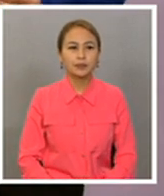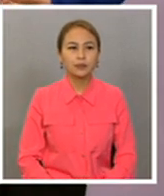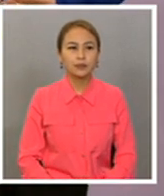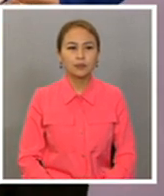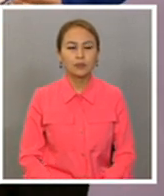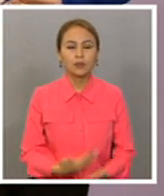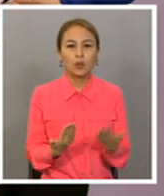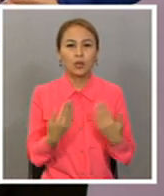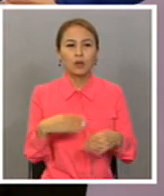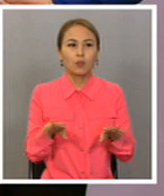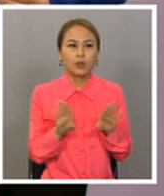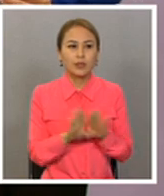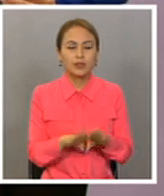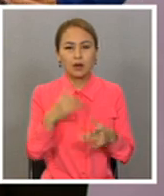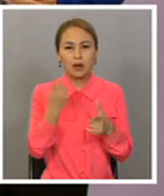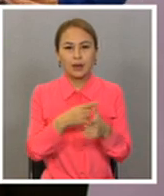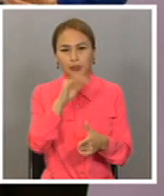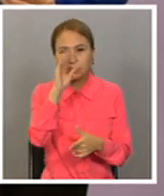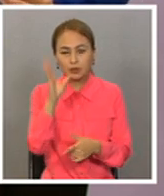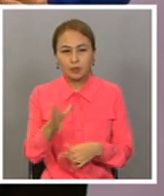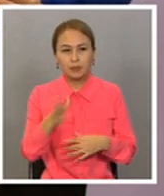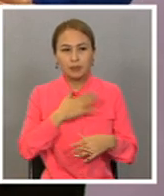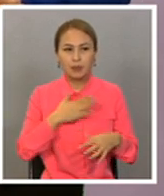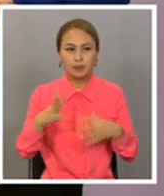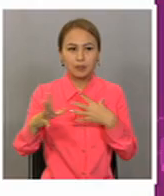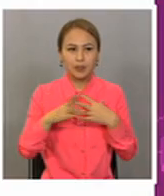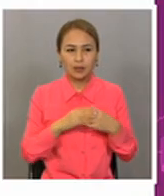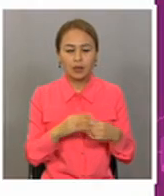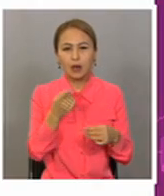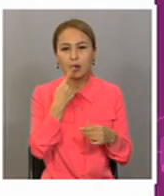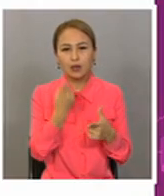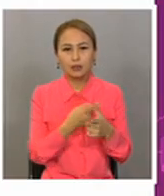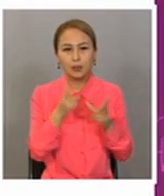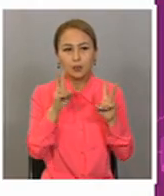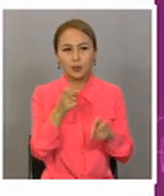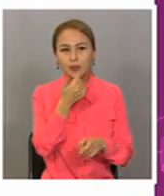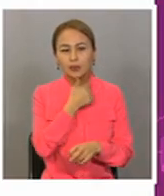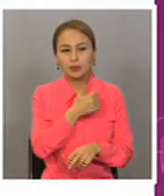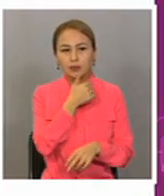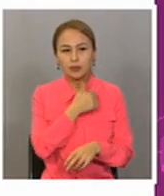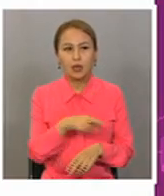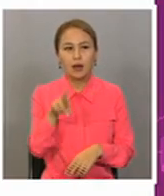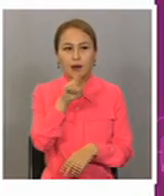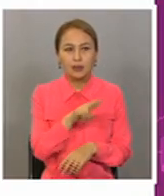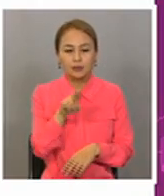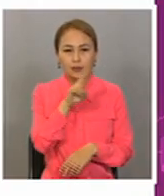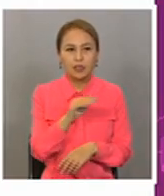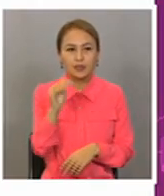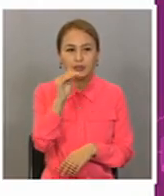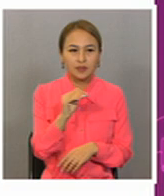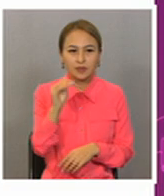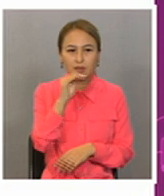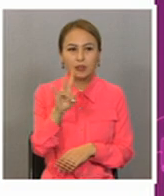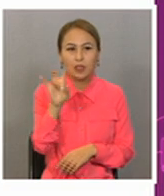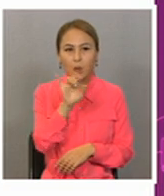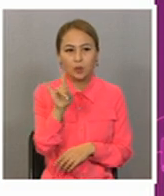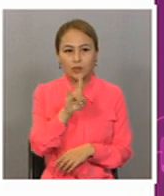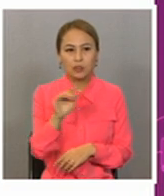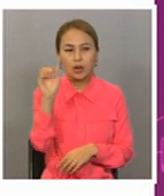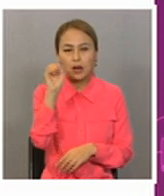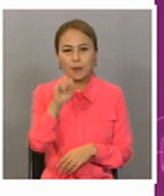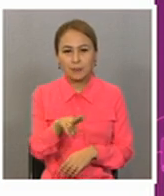Олай болса, ай атауларын менімен бірге атап көріңдер. Қаңтар, ақпан,